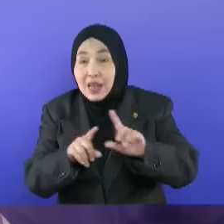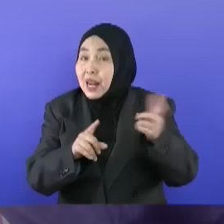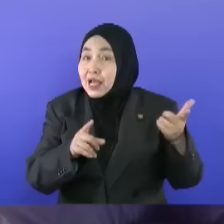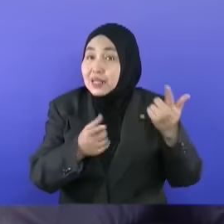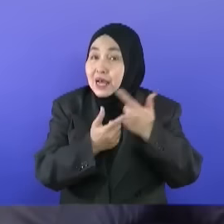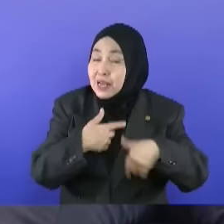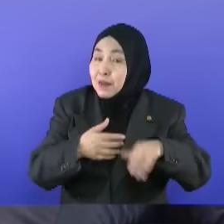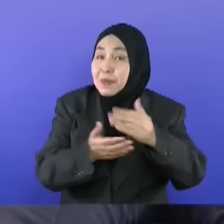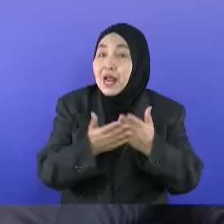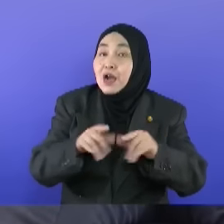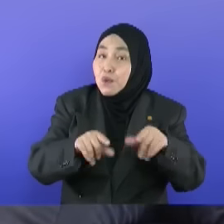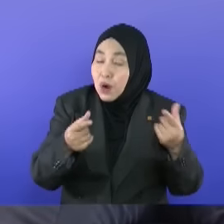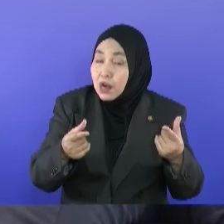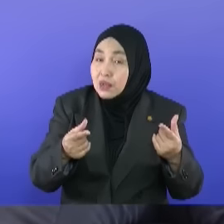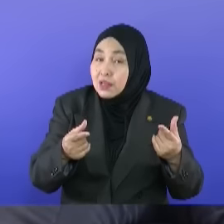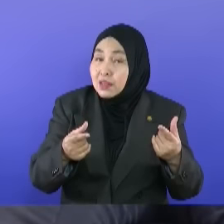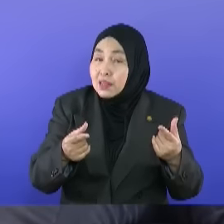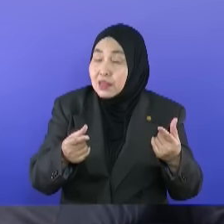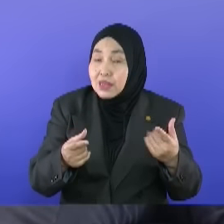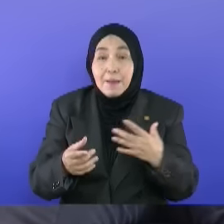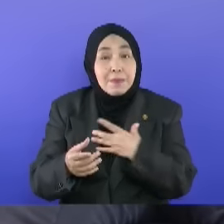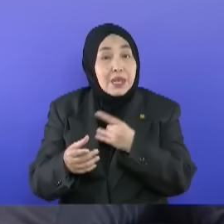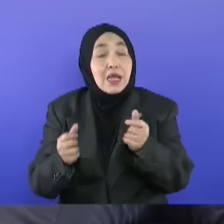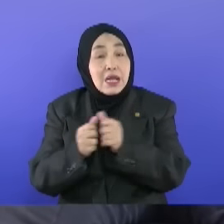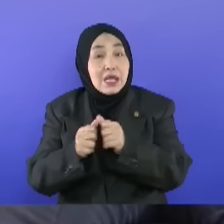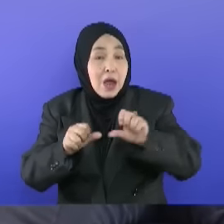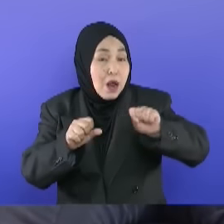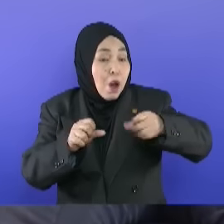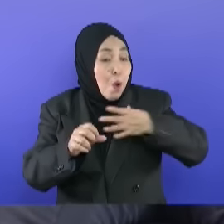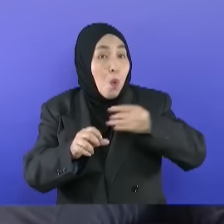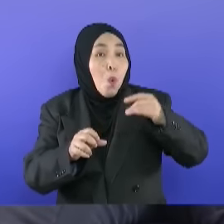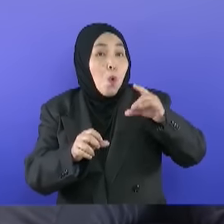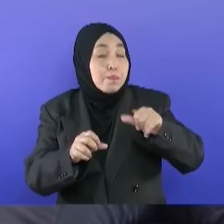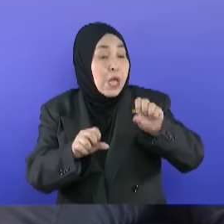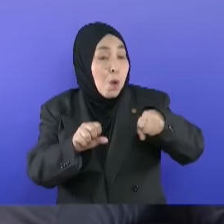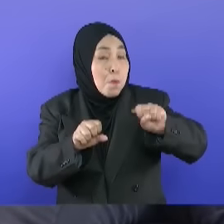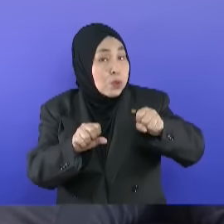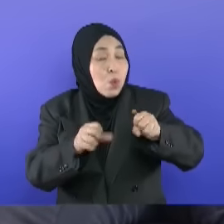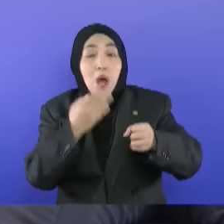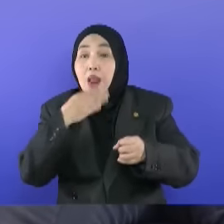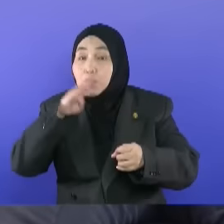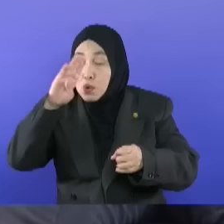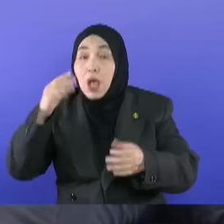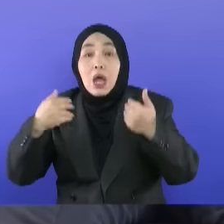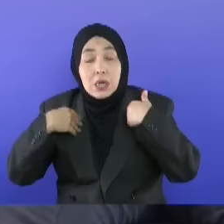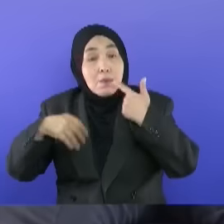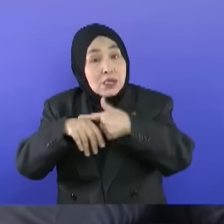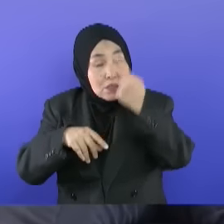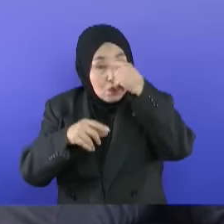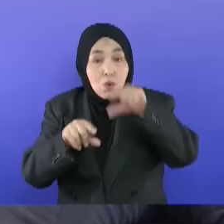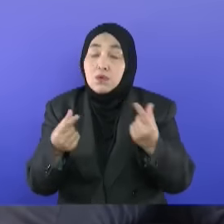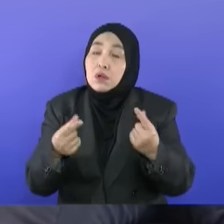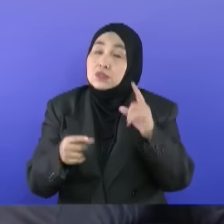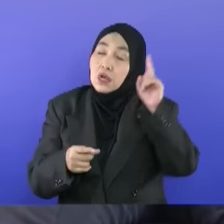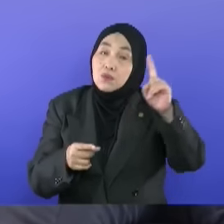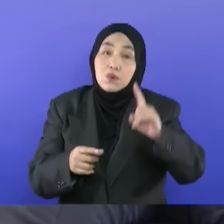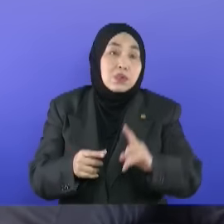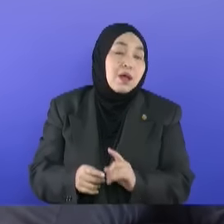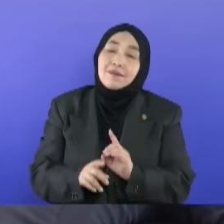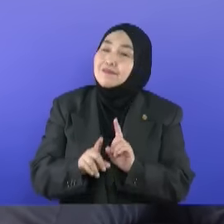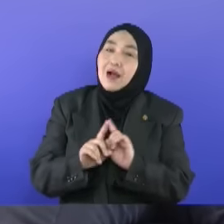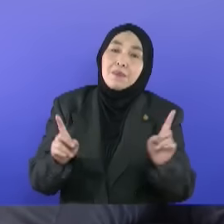daripada bidang Quran mereka yang er minat dengan hobi dengan motor dan sebagainya alhamdulillah tapi mereka ada masa untuk Quran. Itu yang satu benda yang luar